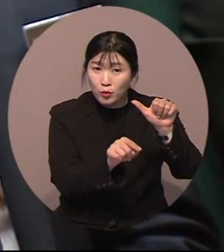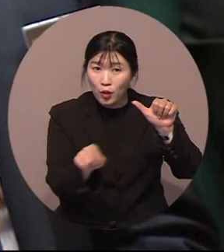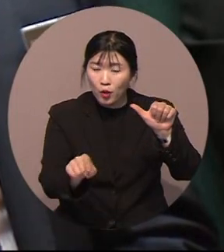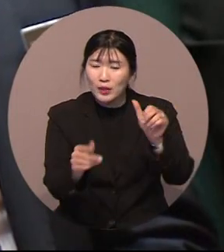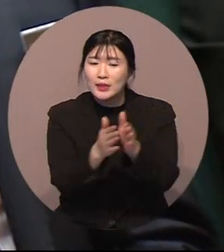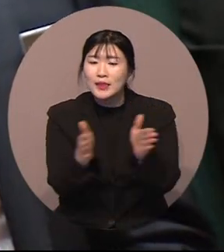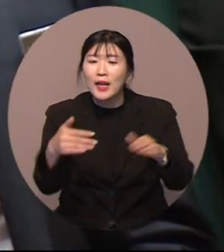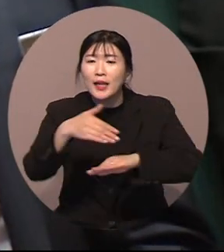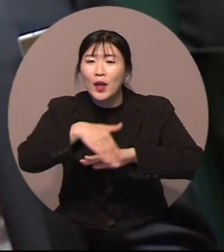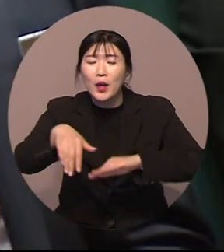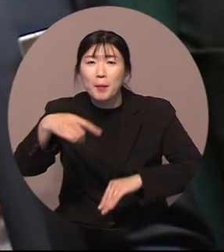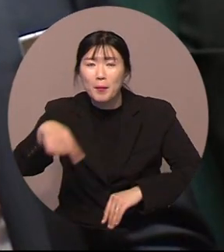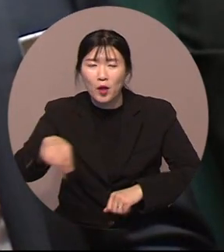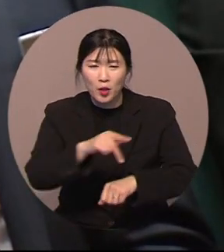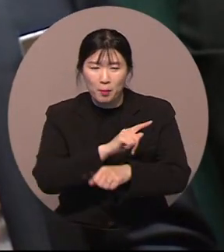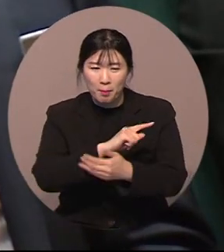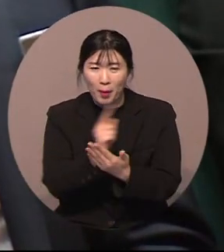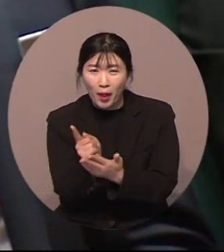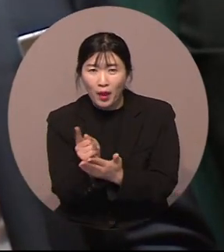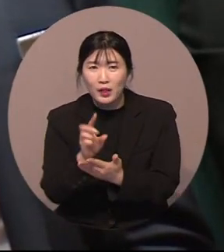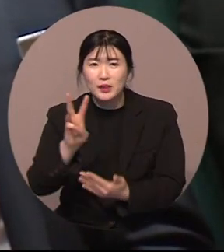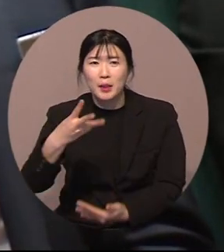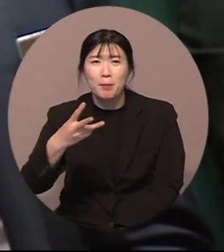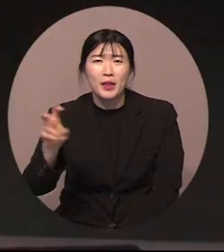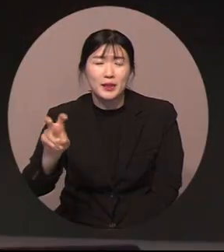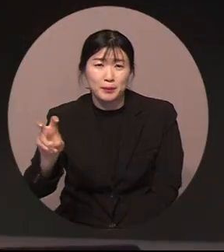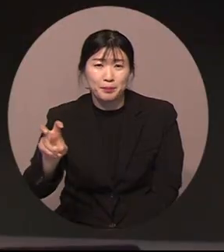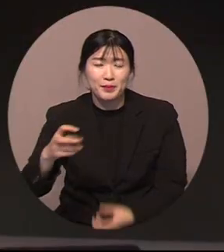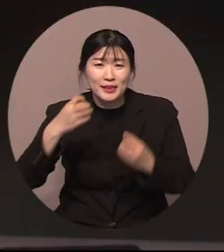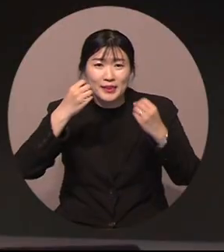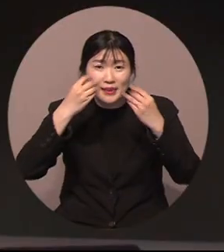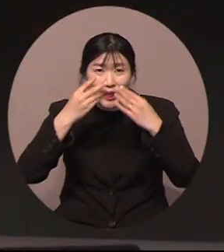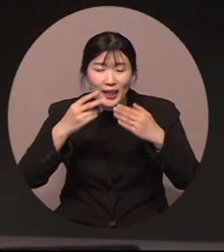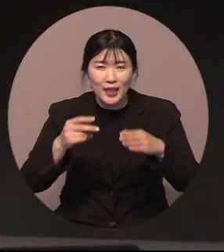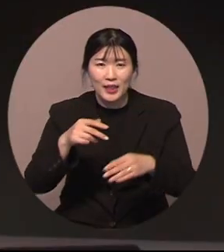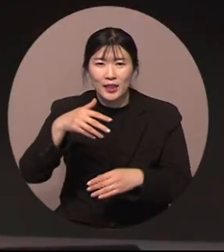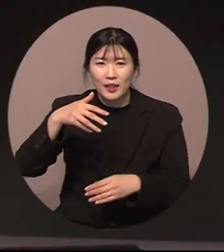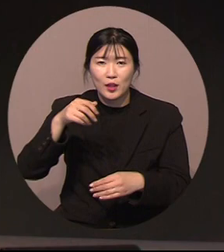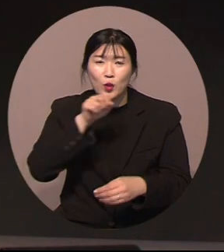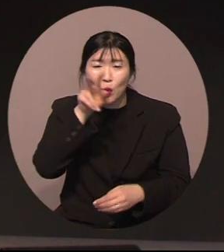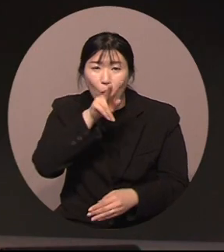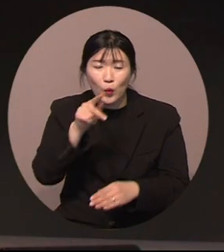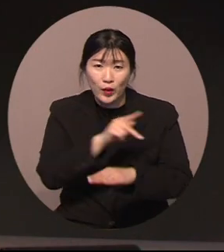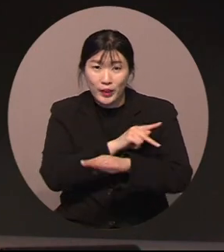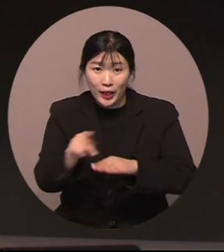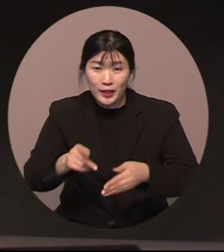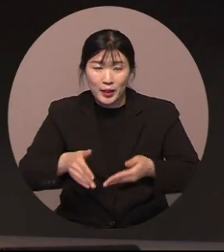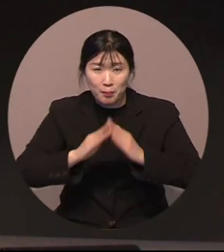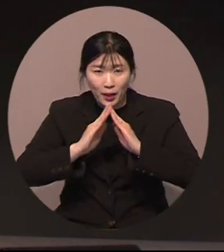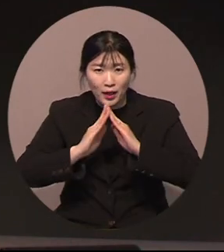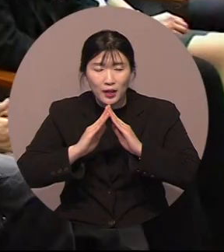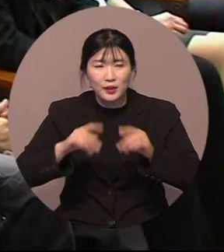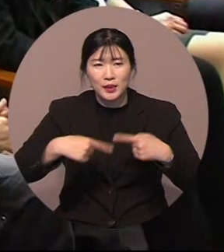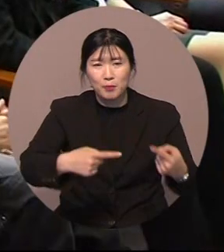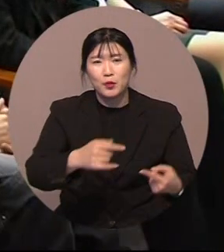예정인 최고 속도 320km 신형 KTX 청룡의 명명식에 참석했습니다